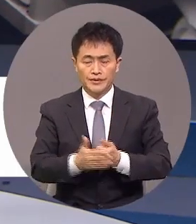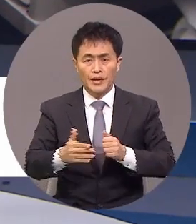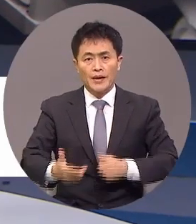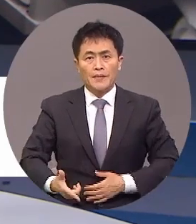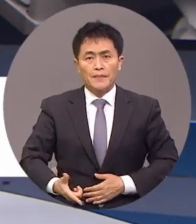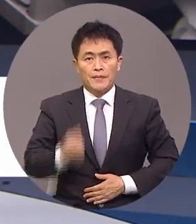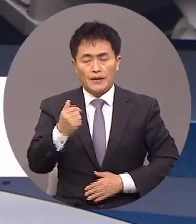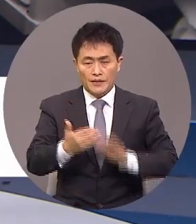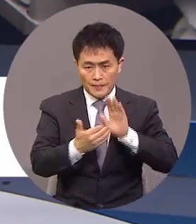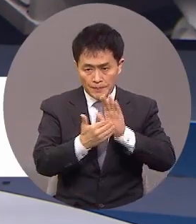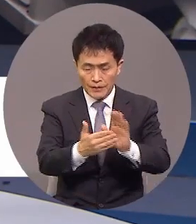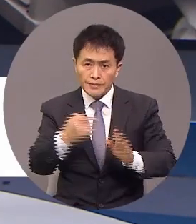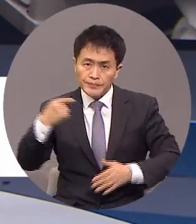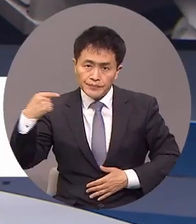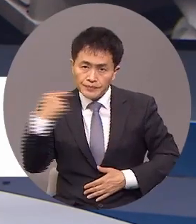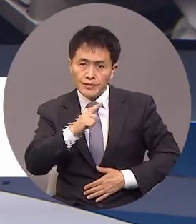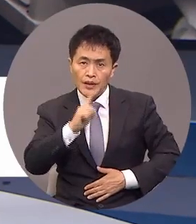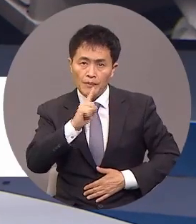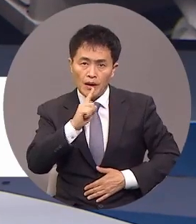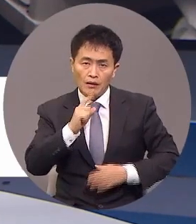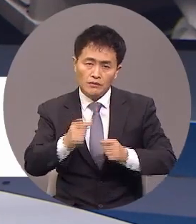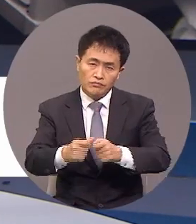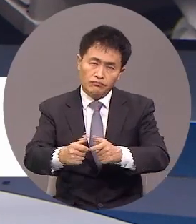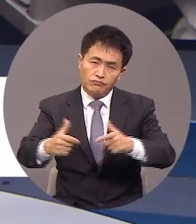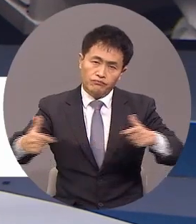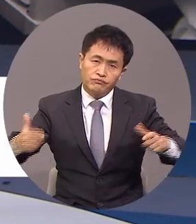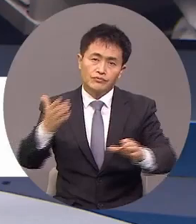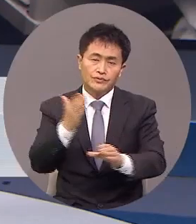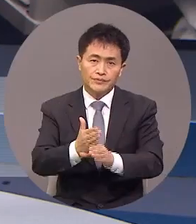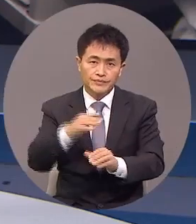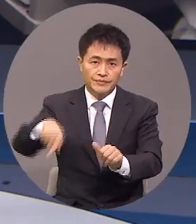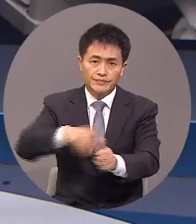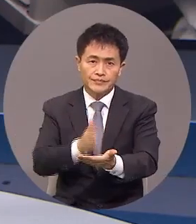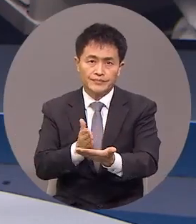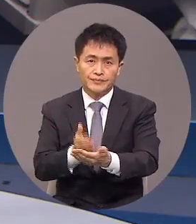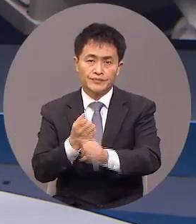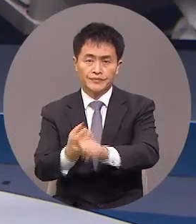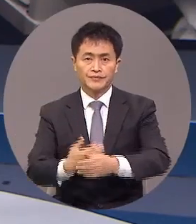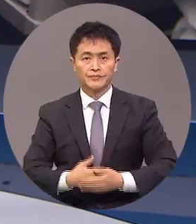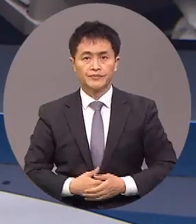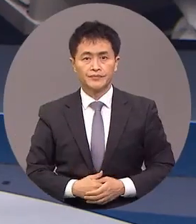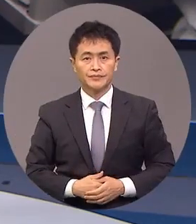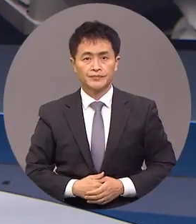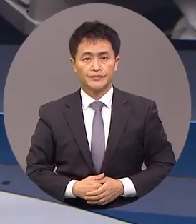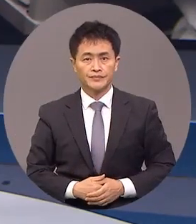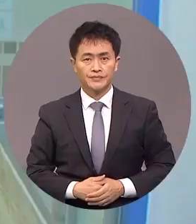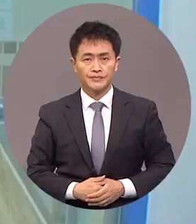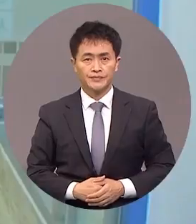하루빨리 방역을 강화해야 한다는 목소리가 커지고 있습니다. 김하영 기자가 보도합니다.